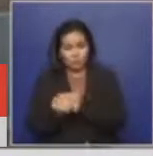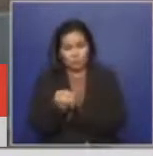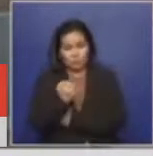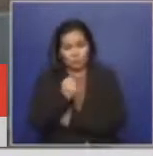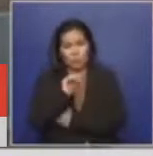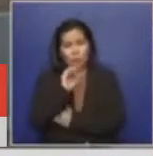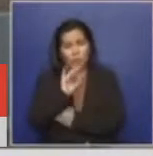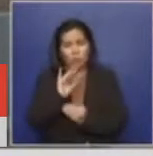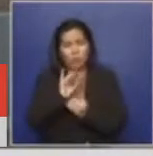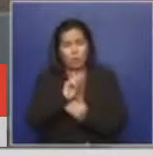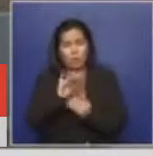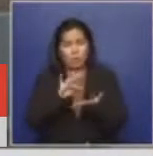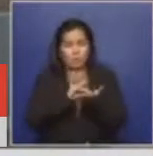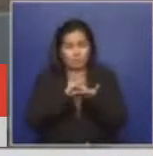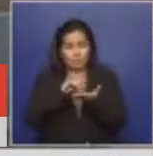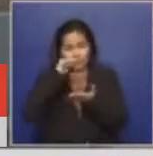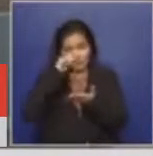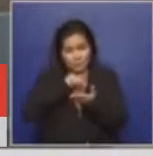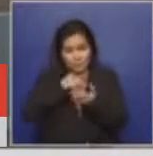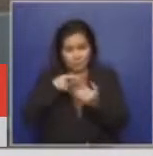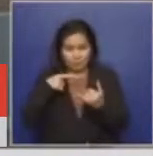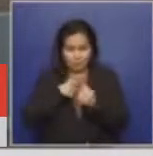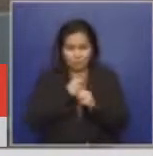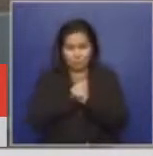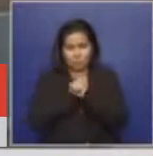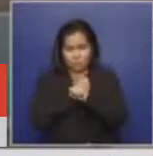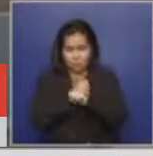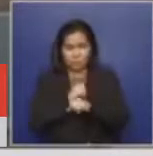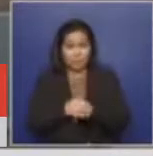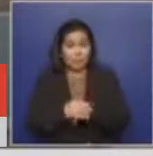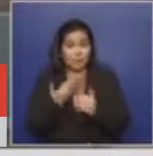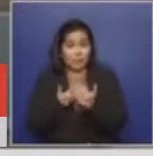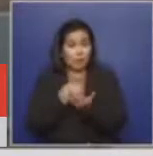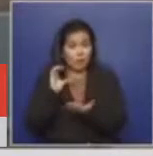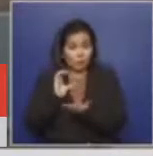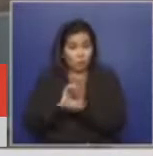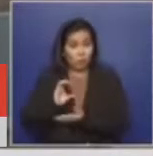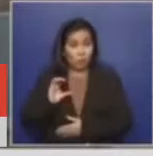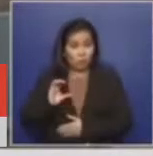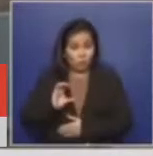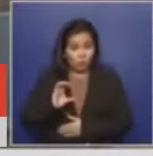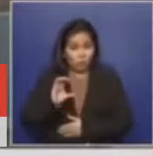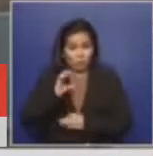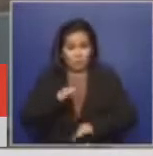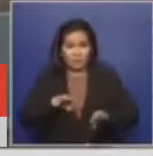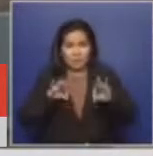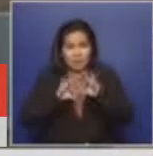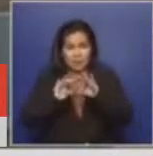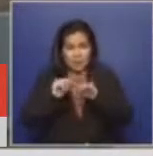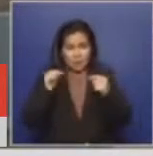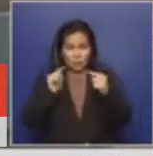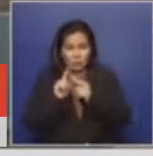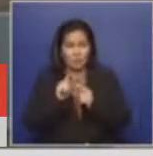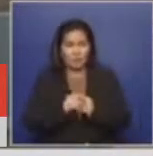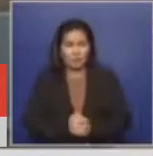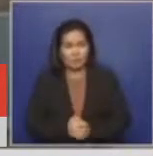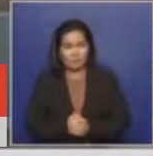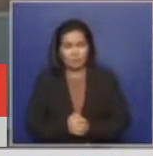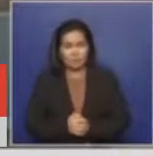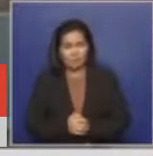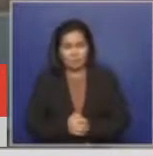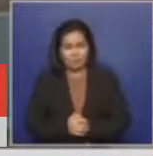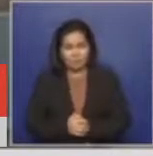านะครับงบสาธารณสุขจะต้องเน้นการสร้างนำซ่อมนะครับนำเรียนเลย